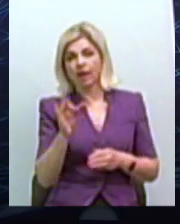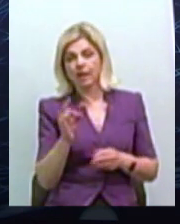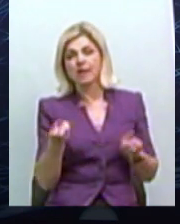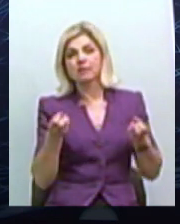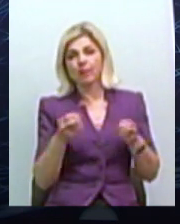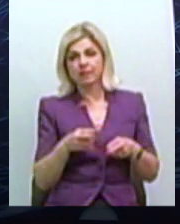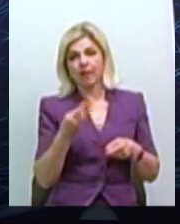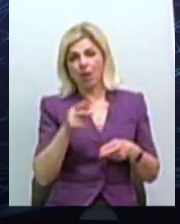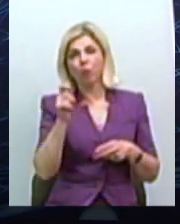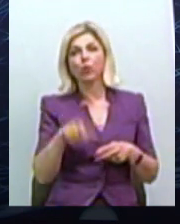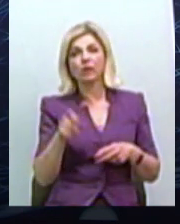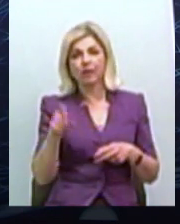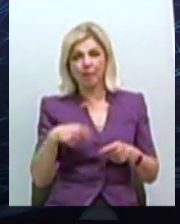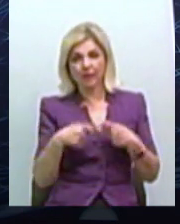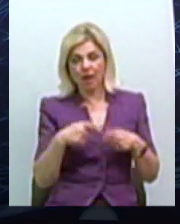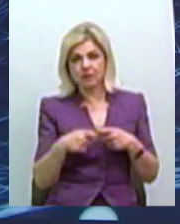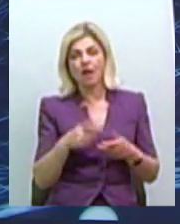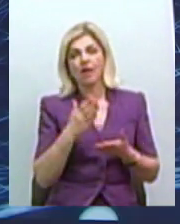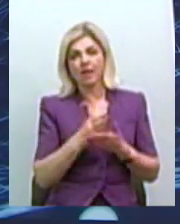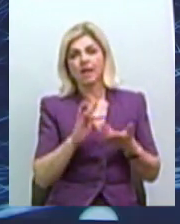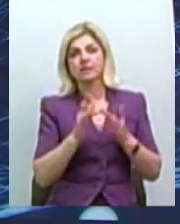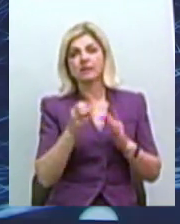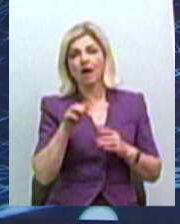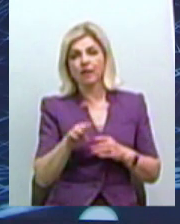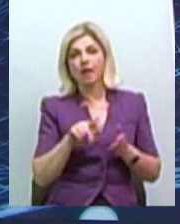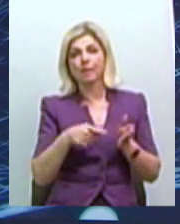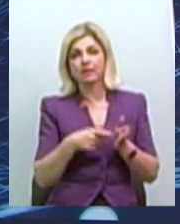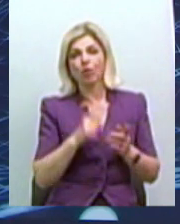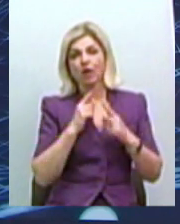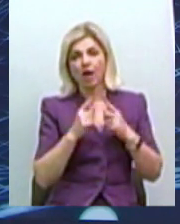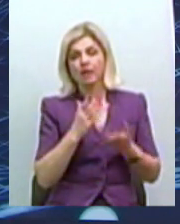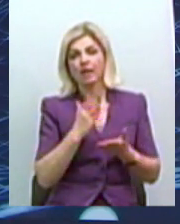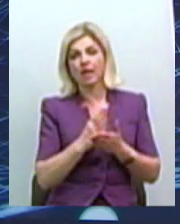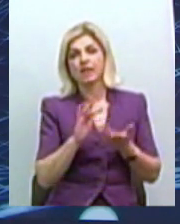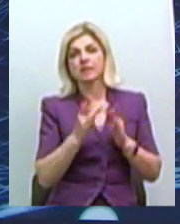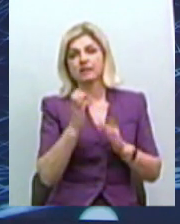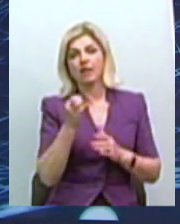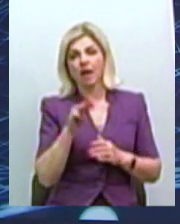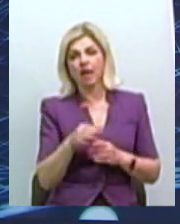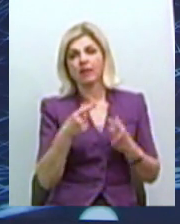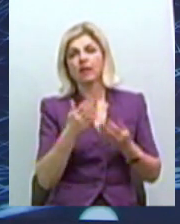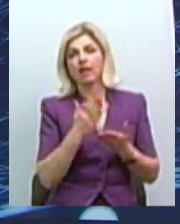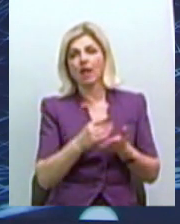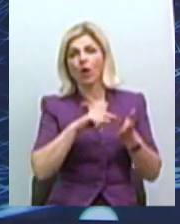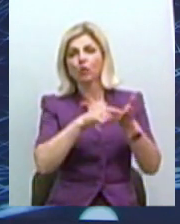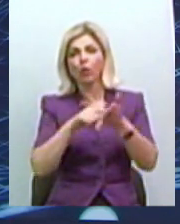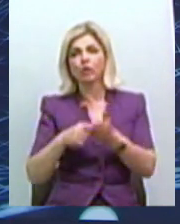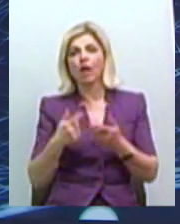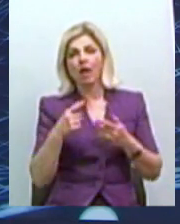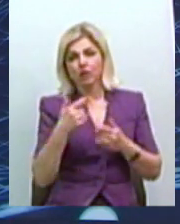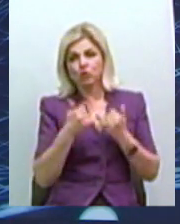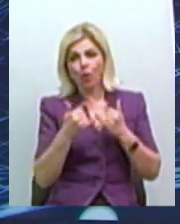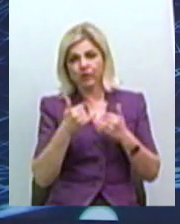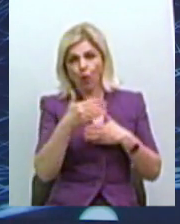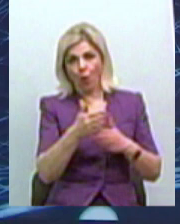спеціально для таких випадків у нас зараз є на сайті Миколаївської міської ради, є сайт, там, де є повністю всі локації цих контейнерів жовтих.